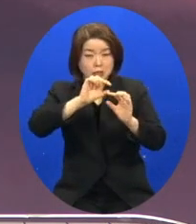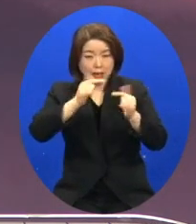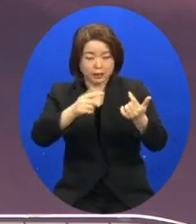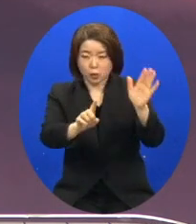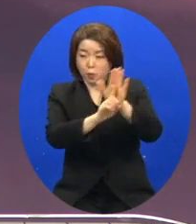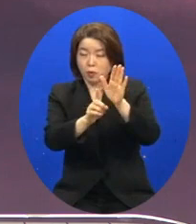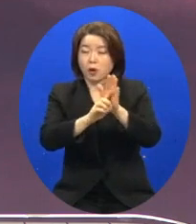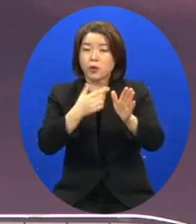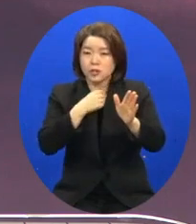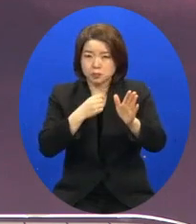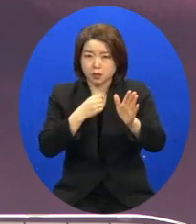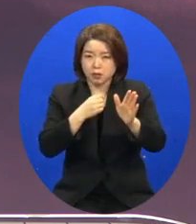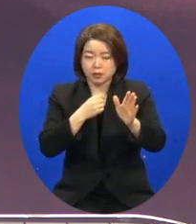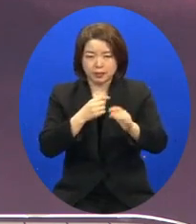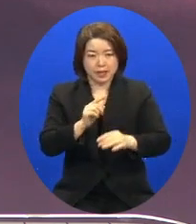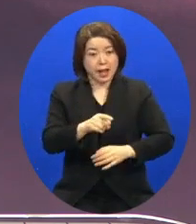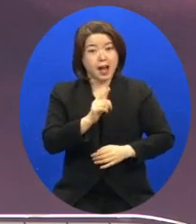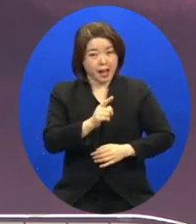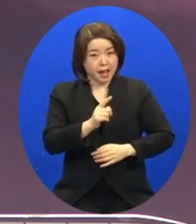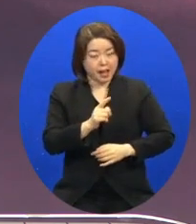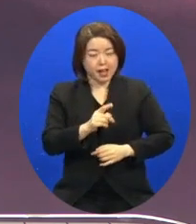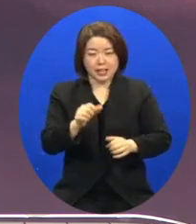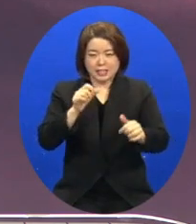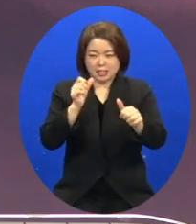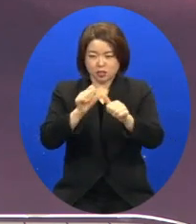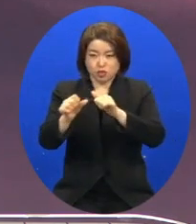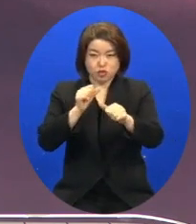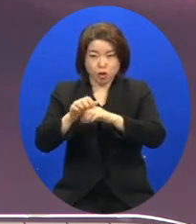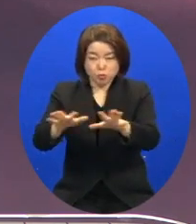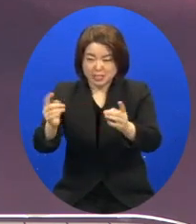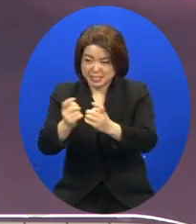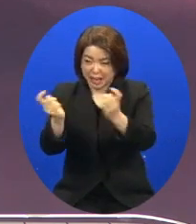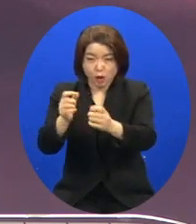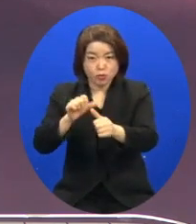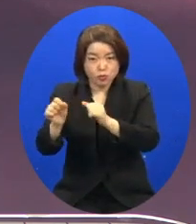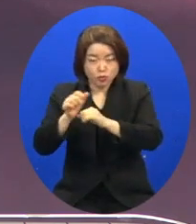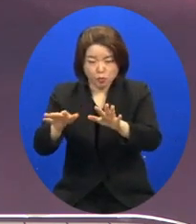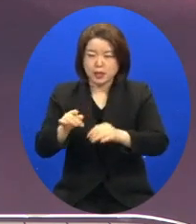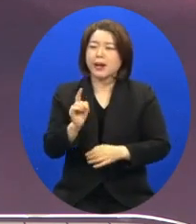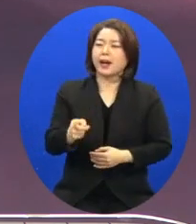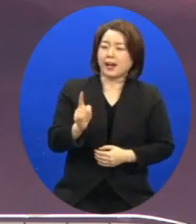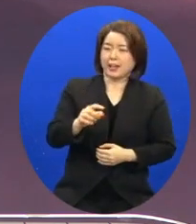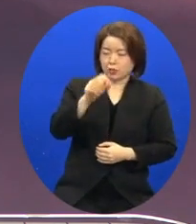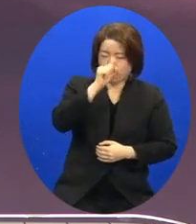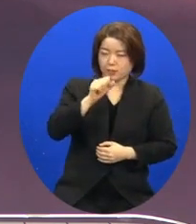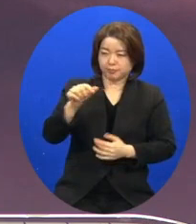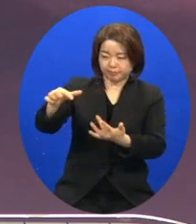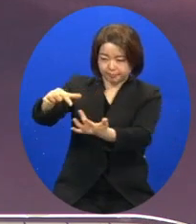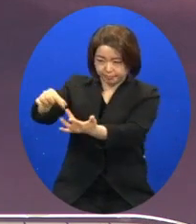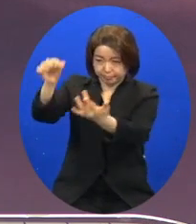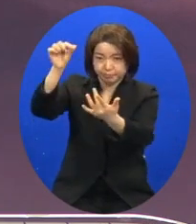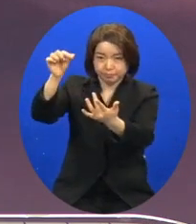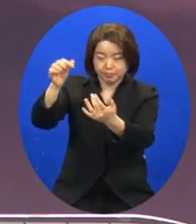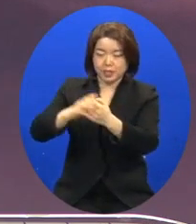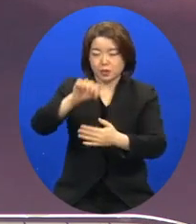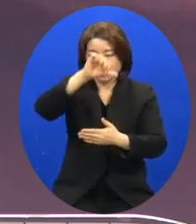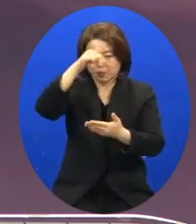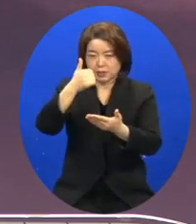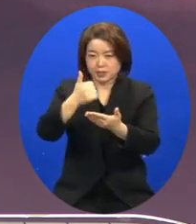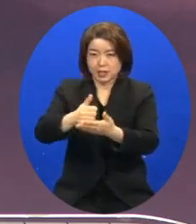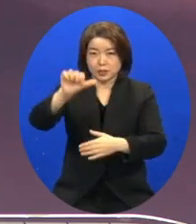그 싸우기로 소문난 교회 소문을 들었어요. 아, 저 교회가 딱이구나. 그래서 그 교회 장로 다섯 분을